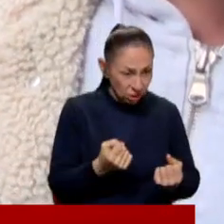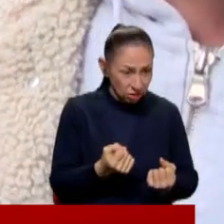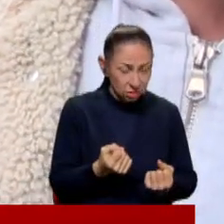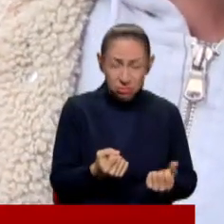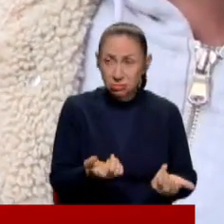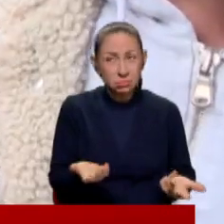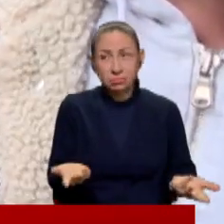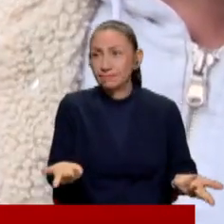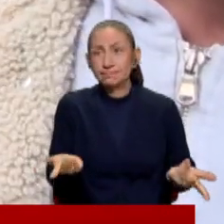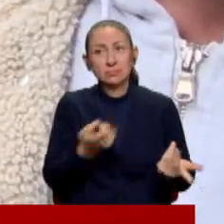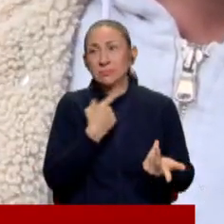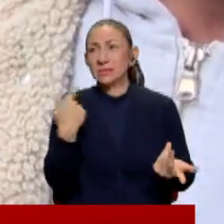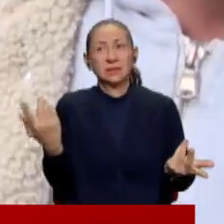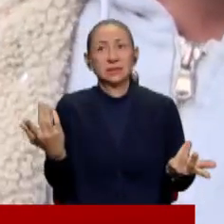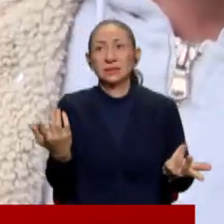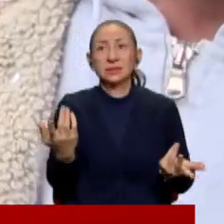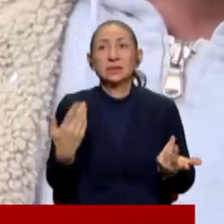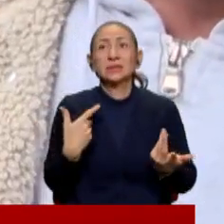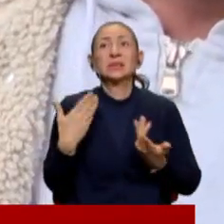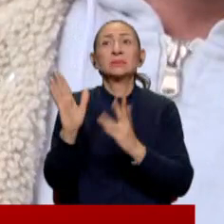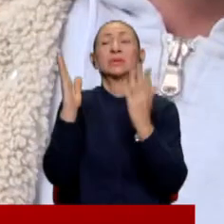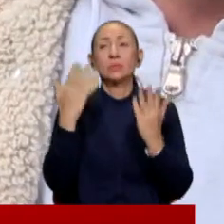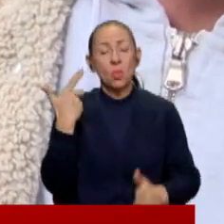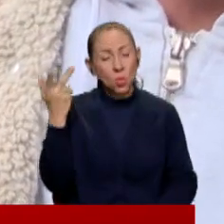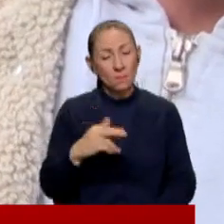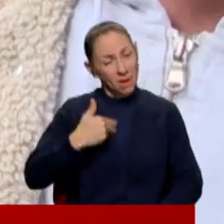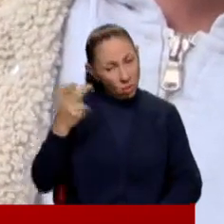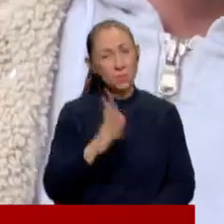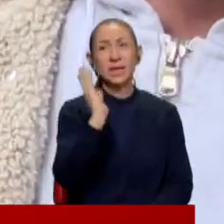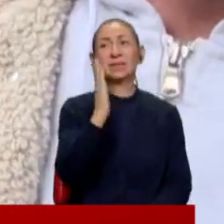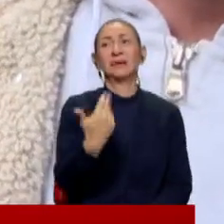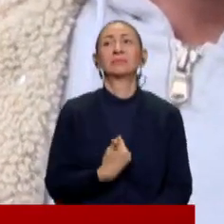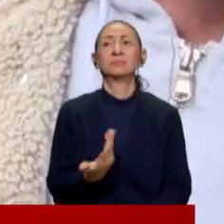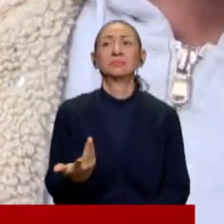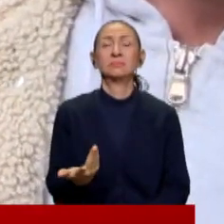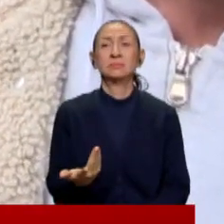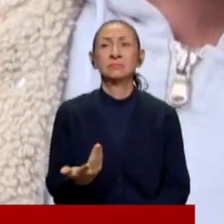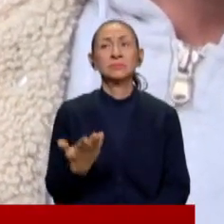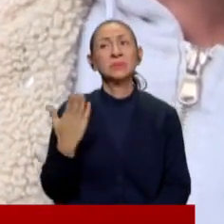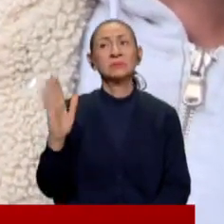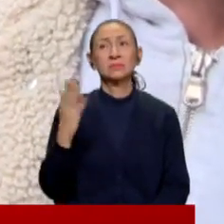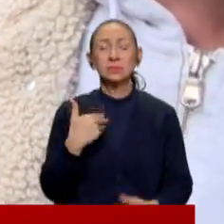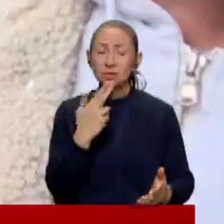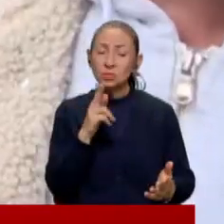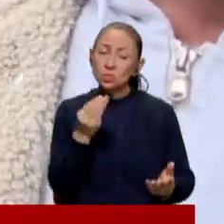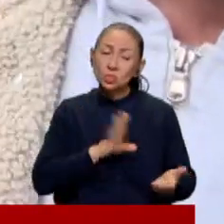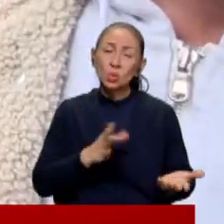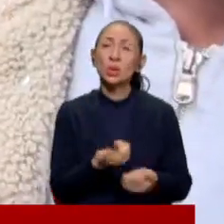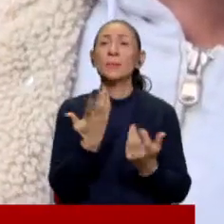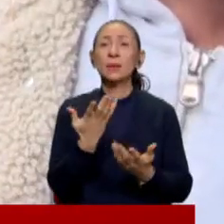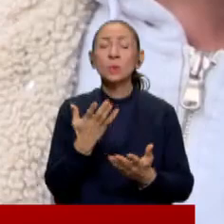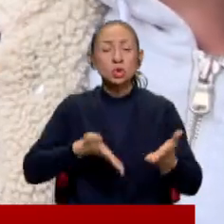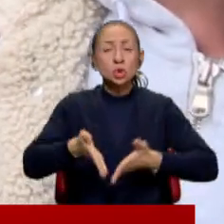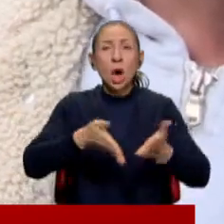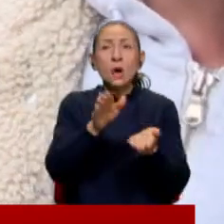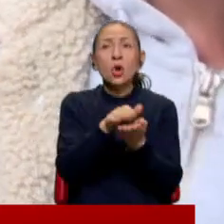yani Yok abla yok gitmezdim ki abla ya Ölürdüm ben öldürdüm ondan önce gitme kayamadı abla çocuğumu başıboş